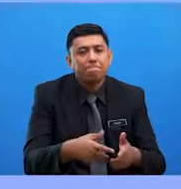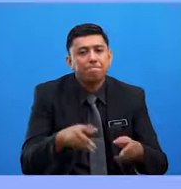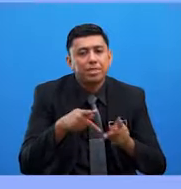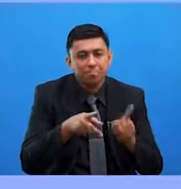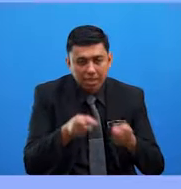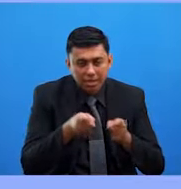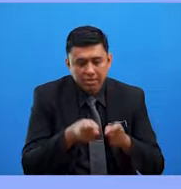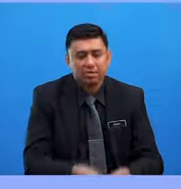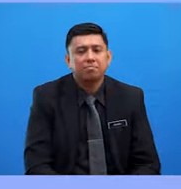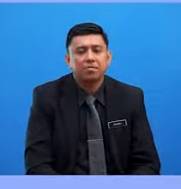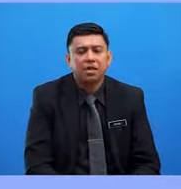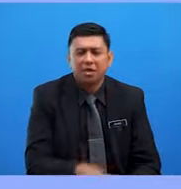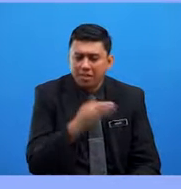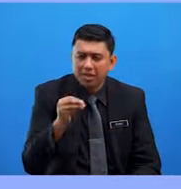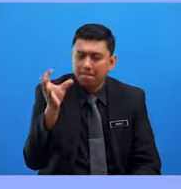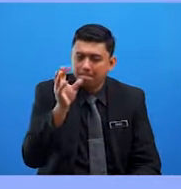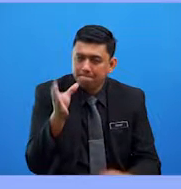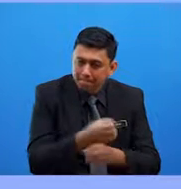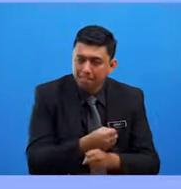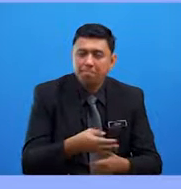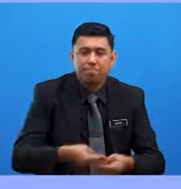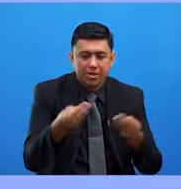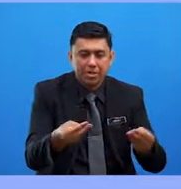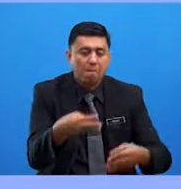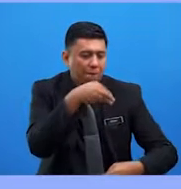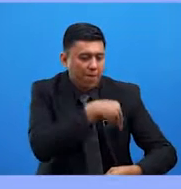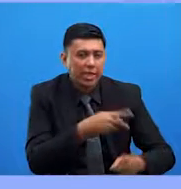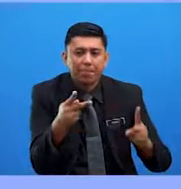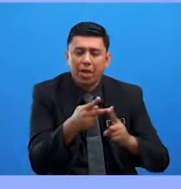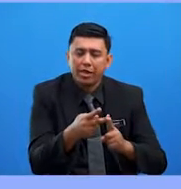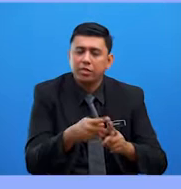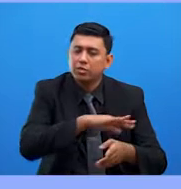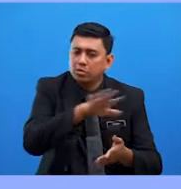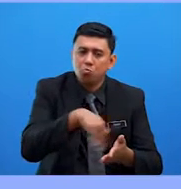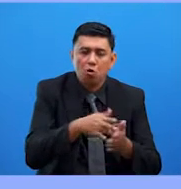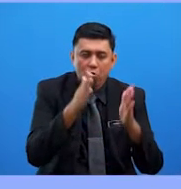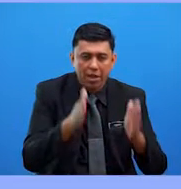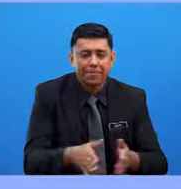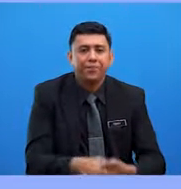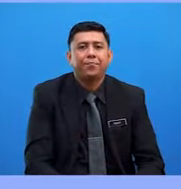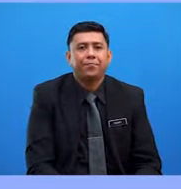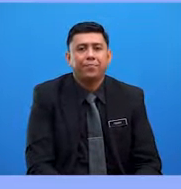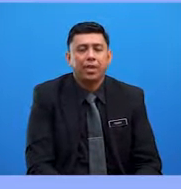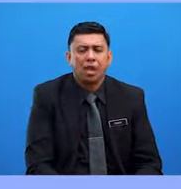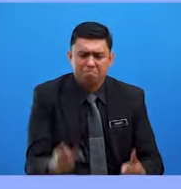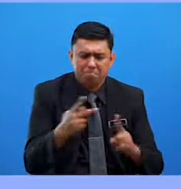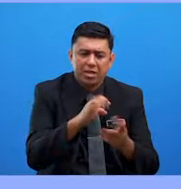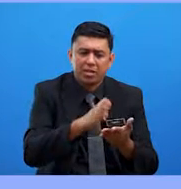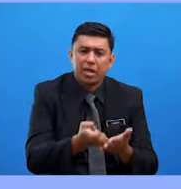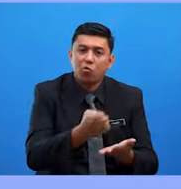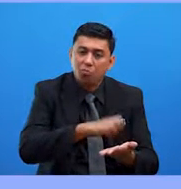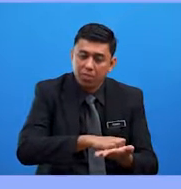memberi manfaat kepada masyarakat sekitar. Peranan perniagaan kepada ekonomi.